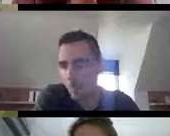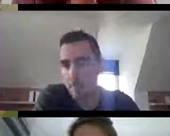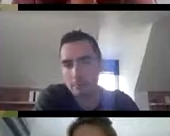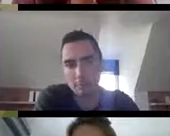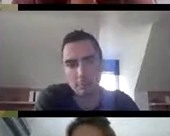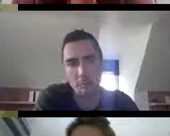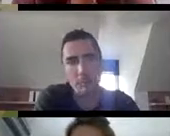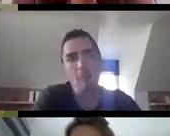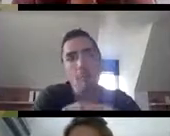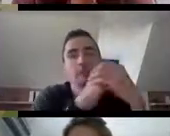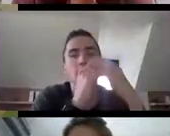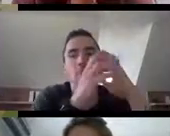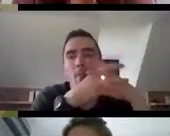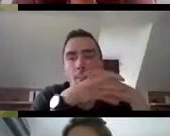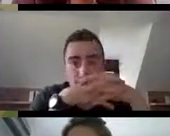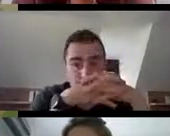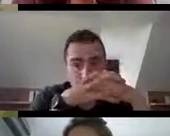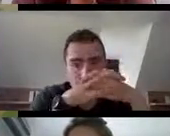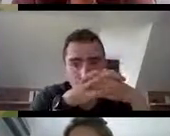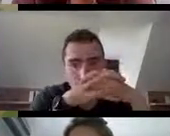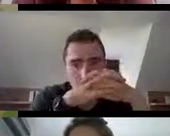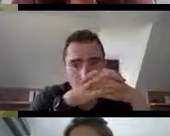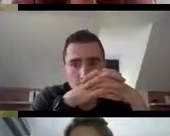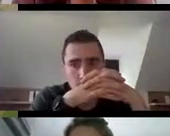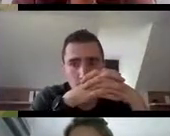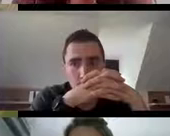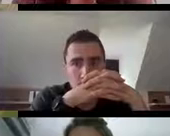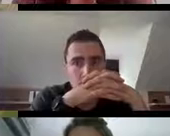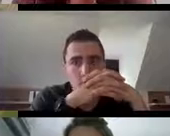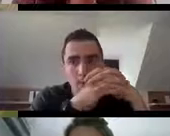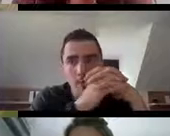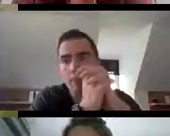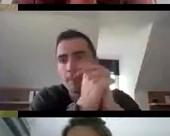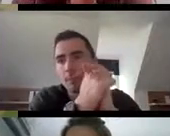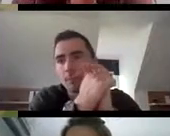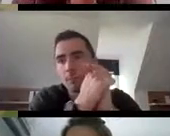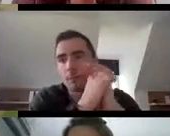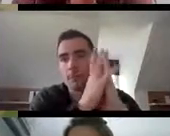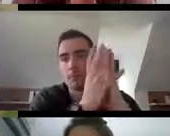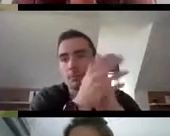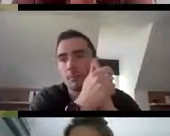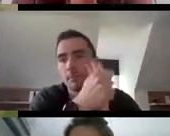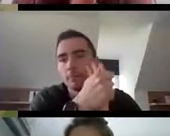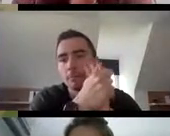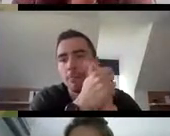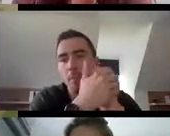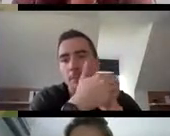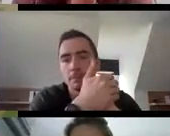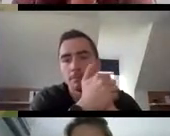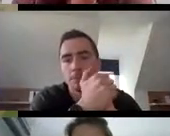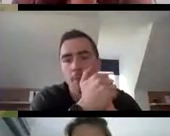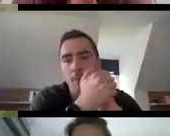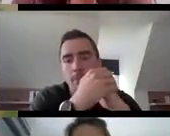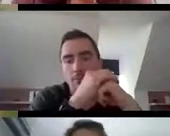zijn, maar we willen echt wel een upgraded versie. Dus daar zijn we bij alle betrokken partijen bij aan het lobbyen om dat zo snel mogelijk gedaan te krijgen.